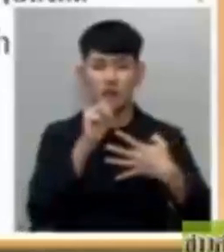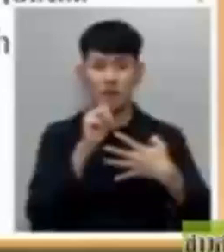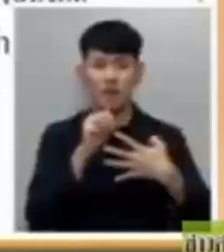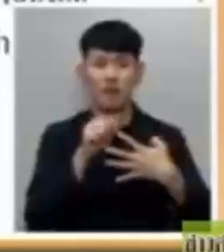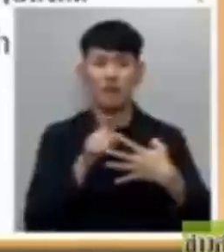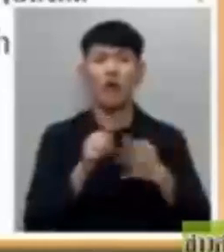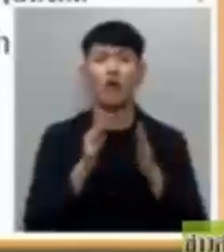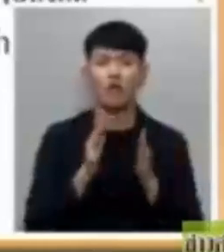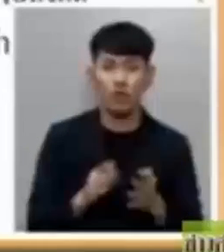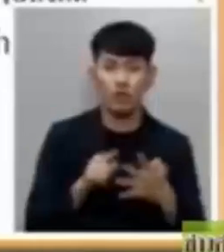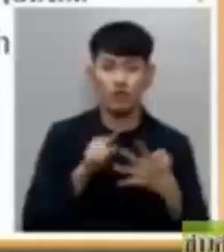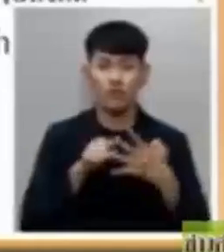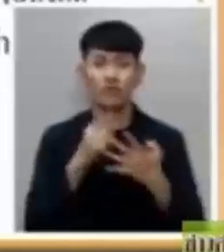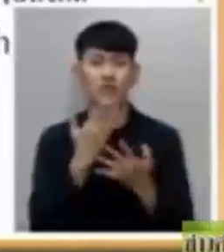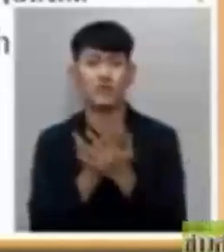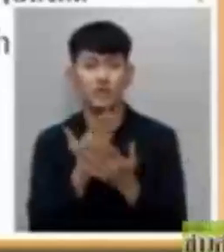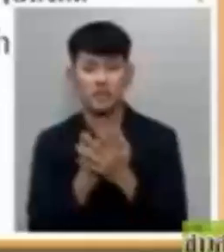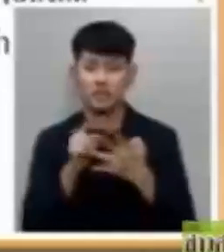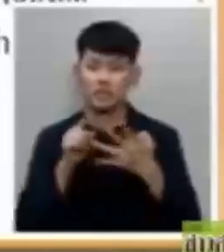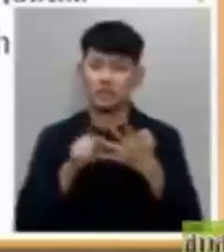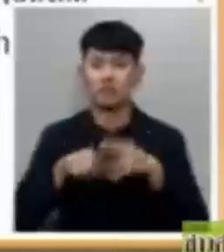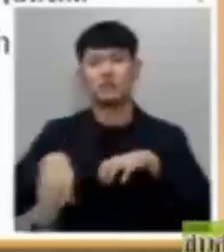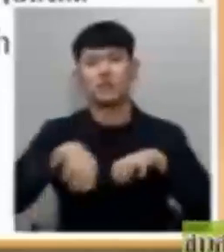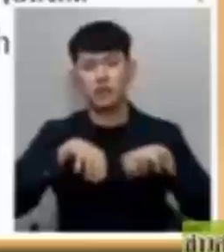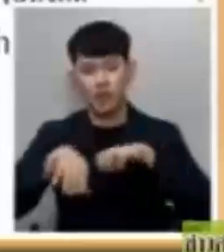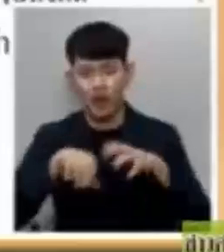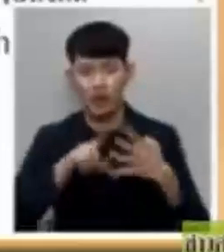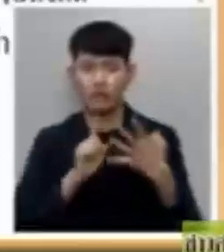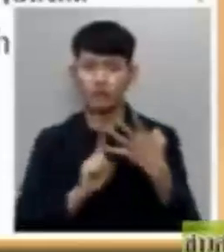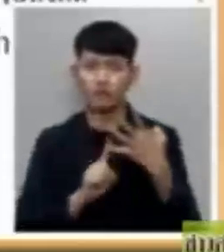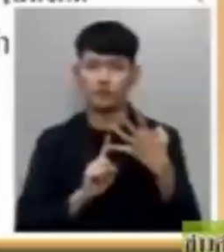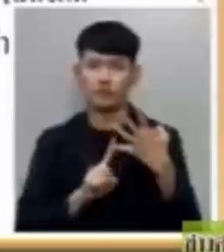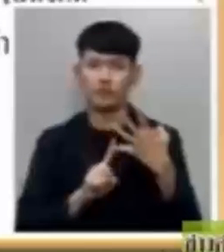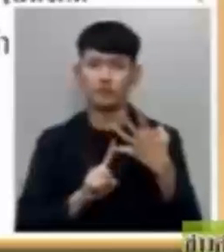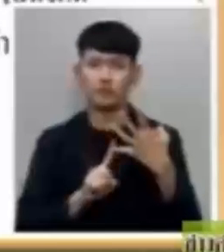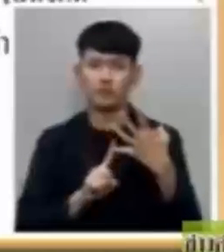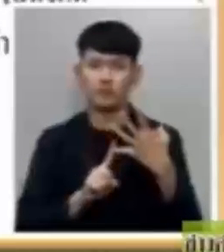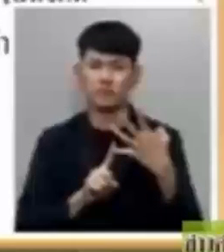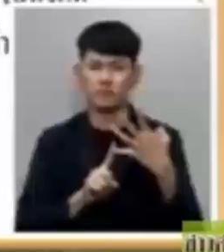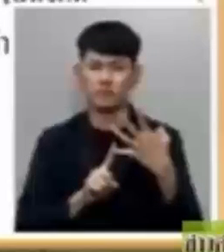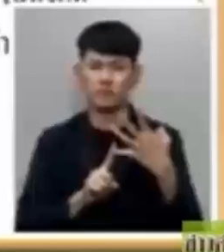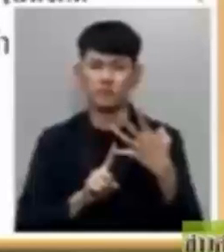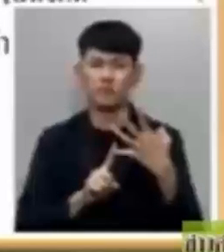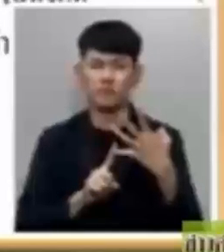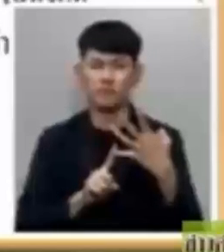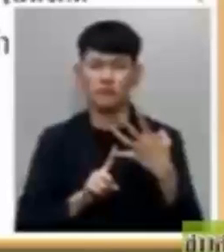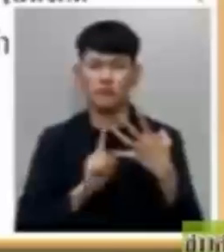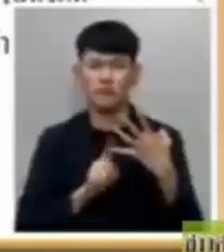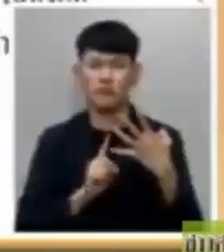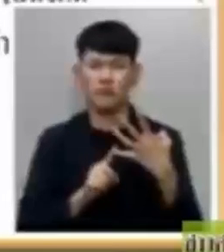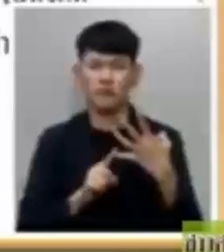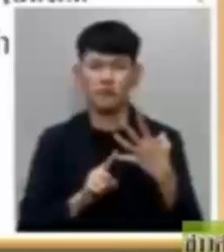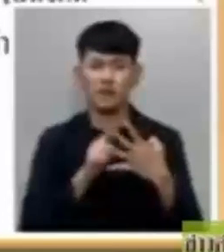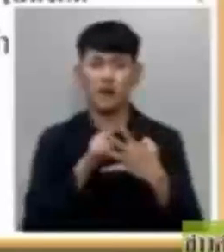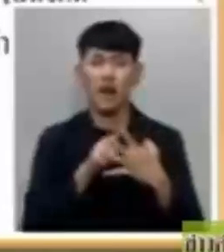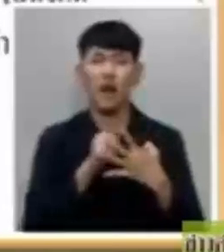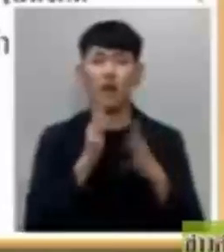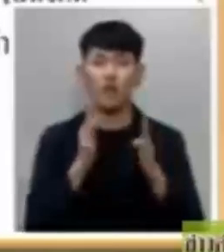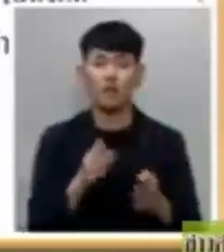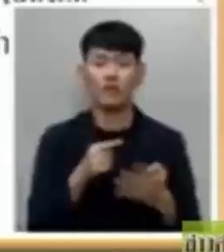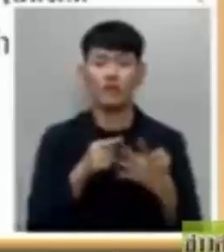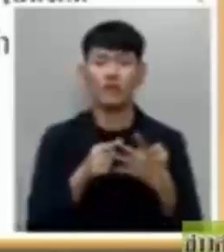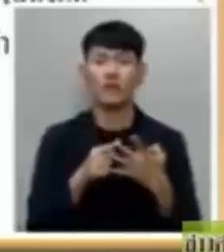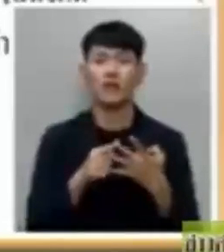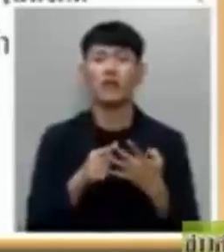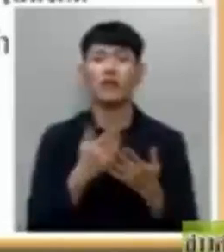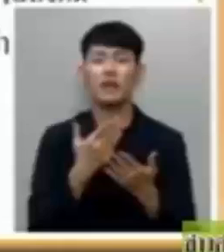Management แล้วก็ Material นะครับซึ่งก็คือเรื่องของคนเงินวัสดุ